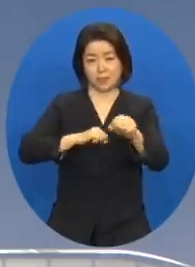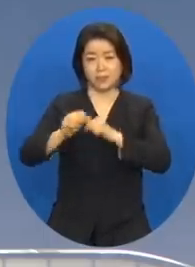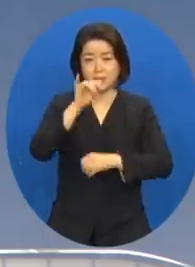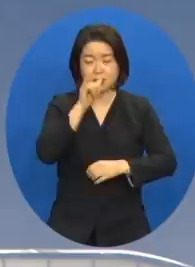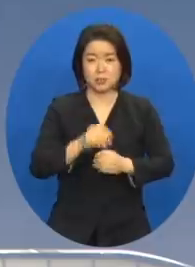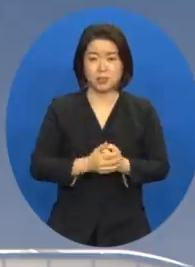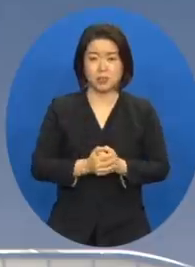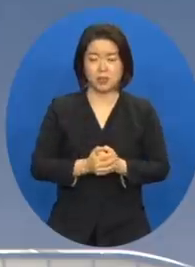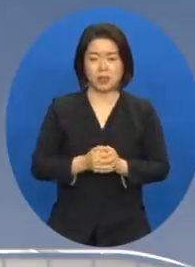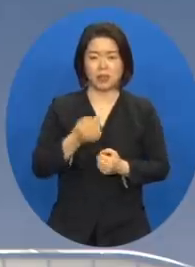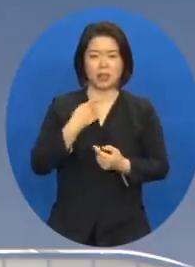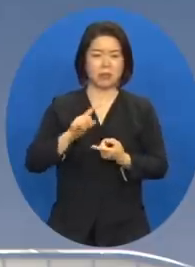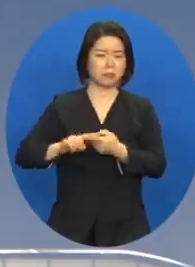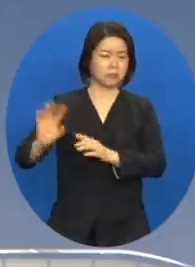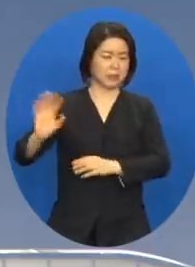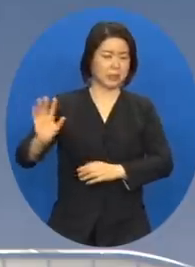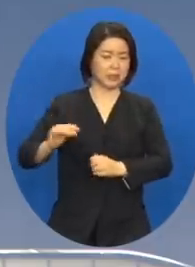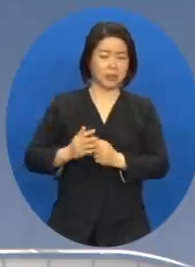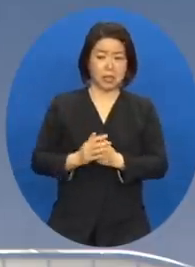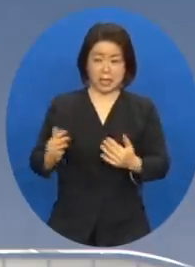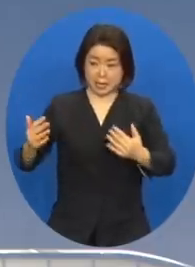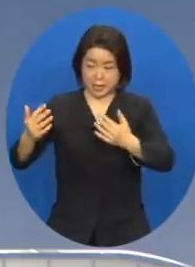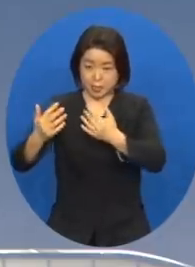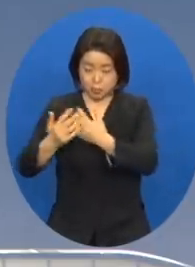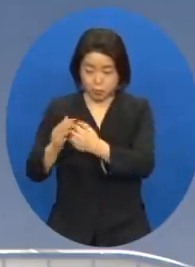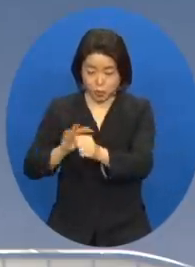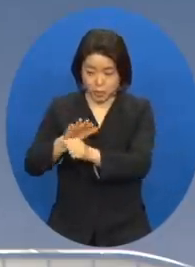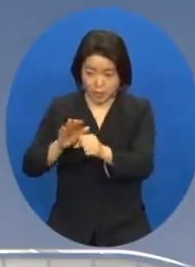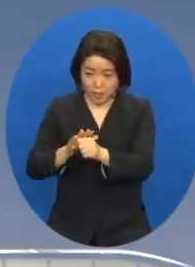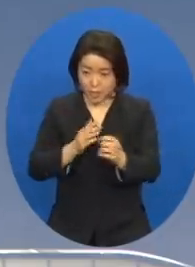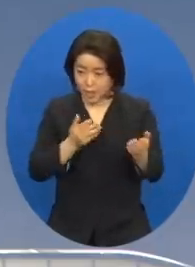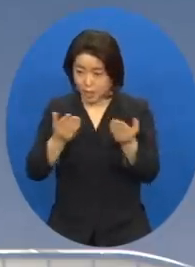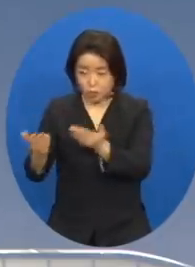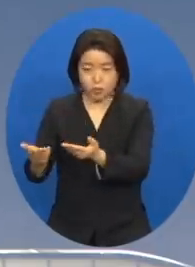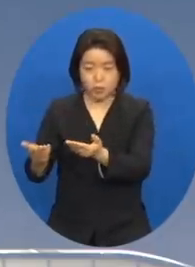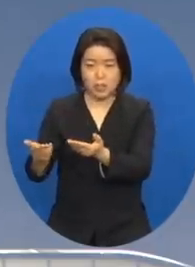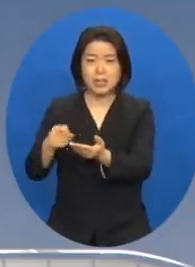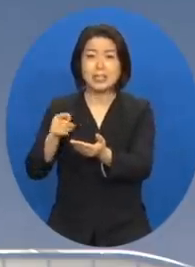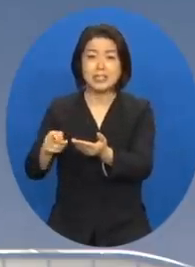마음에 안 드는 교인 품어주고 사랑하게 하는 게 성령의 은사입니다.